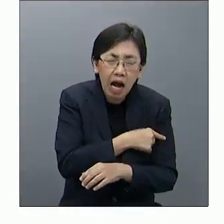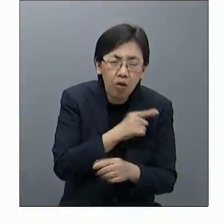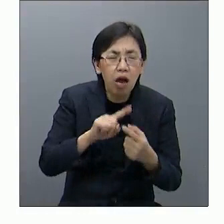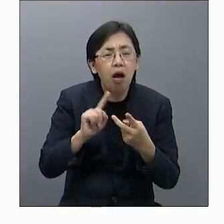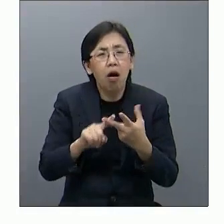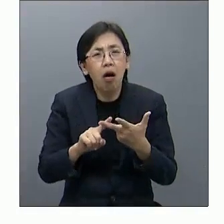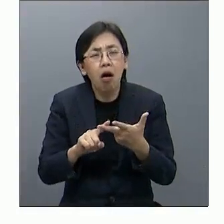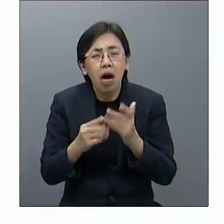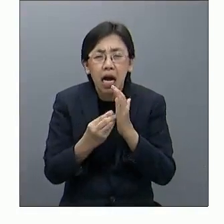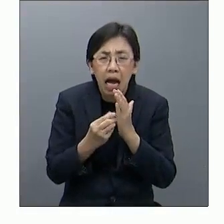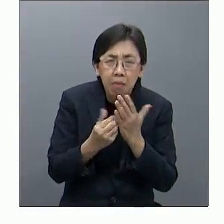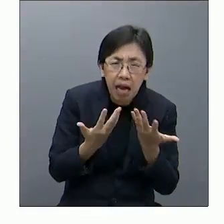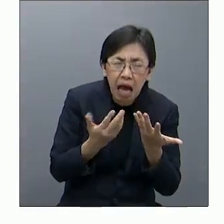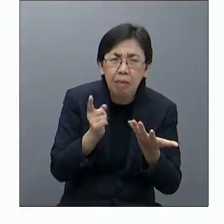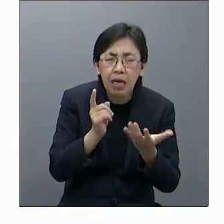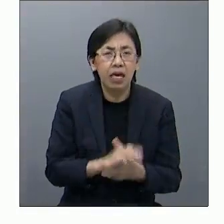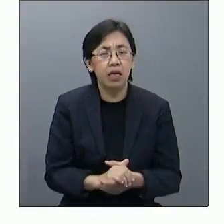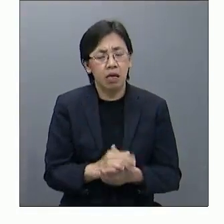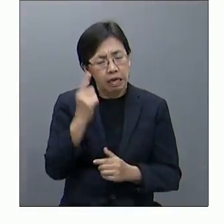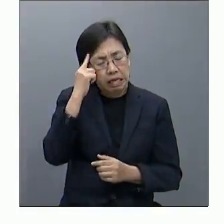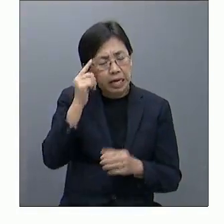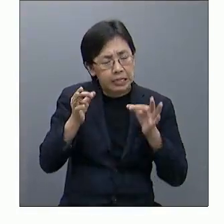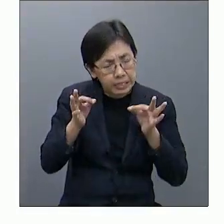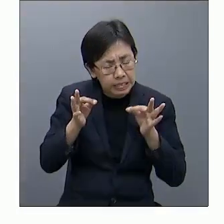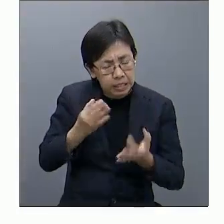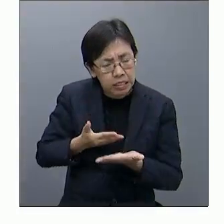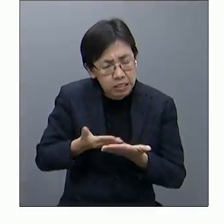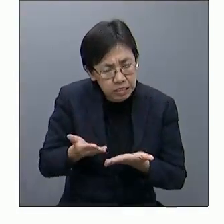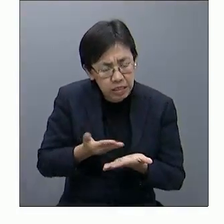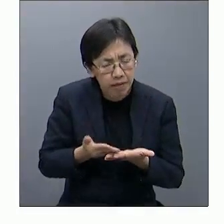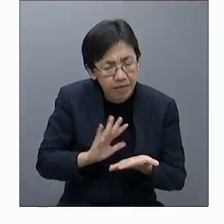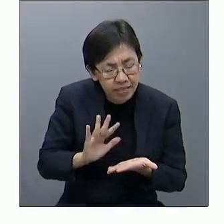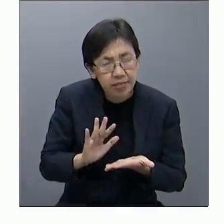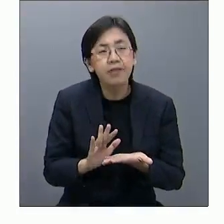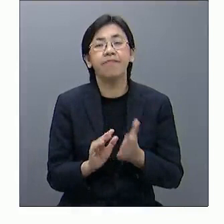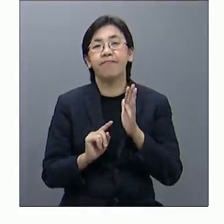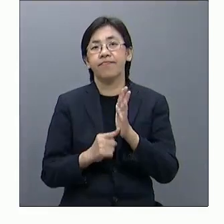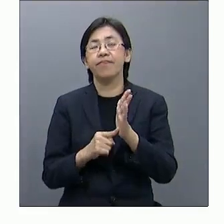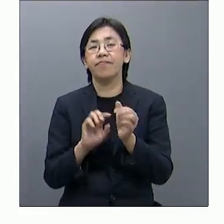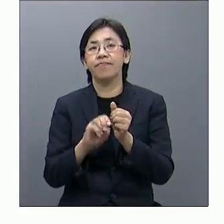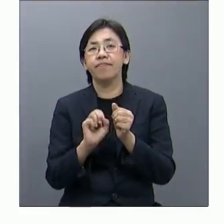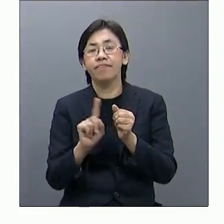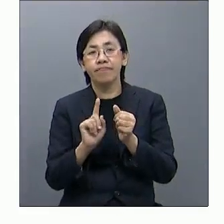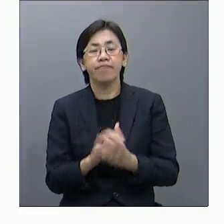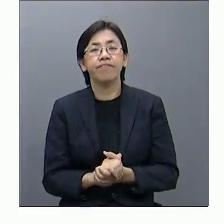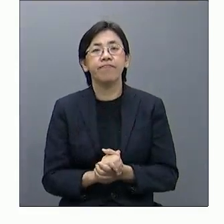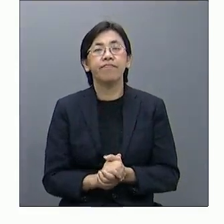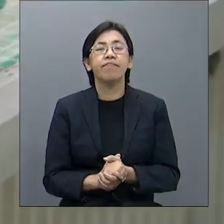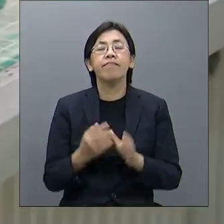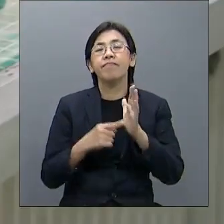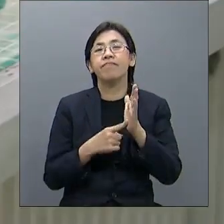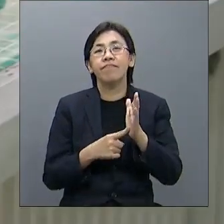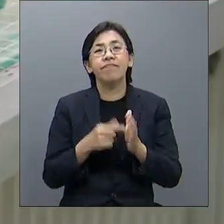ล่านะคะเขาจะได้ตัดสินใจได้ว่าเขาจะซื้อหรือไม่ซื้อพร้อมกับเสนอขนมทางเลือกใหม่ที่เป็นขนมใกล้เคียงกันกับที่เขา